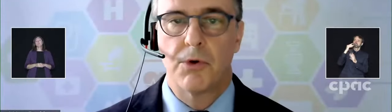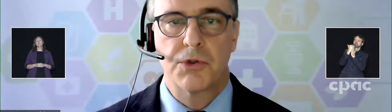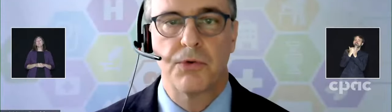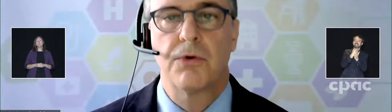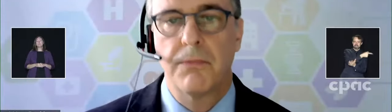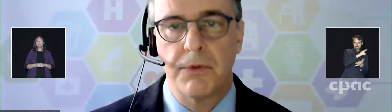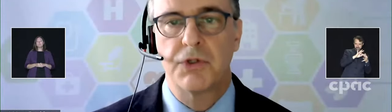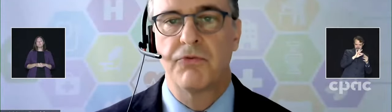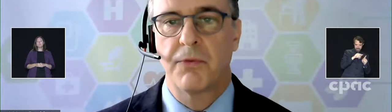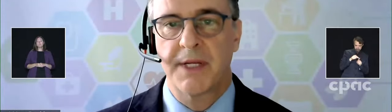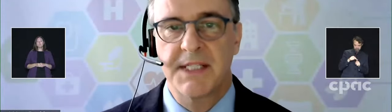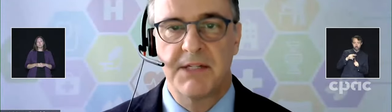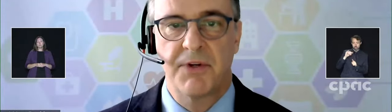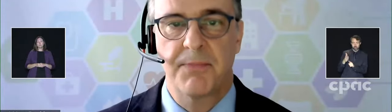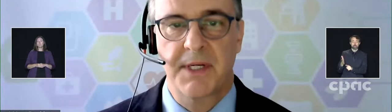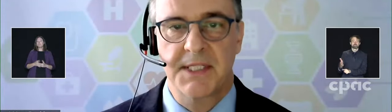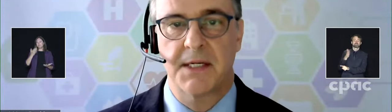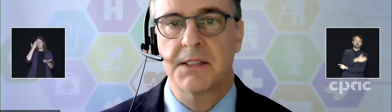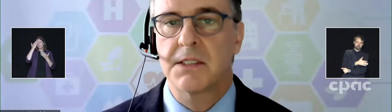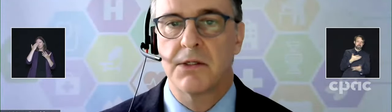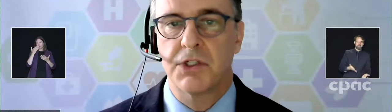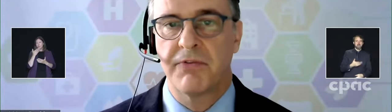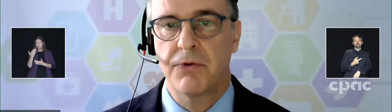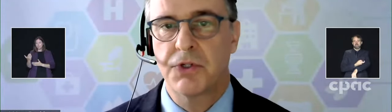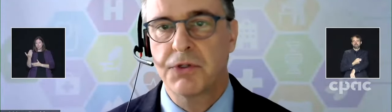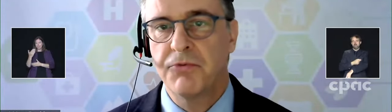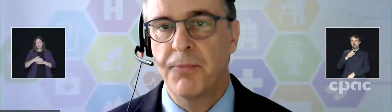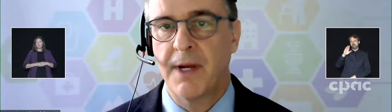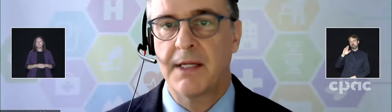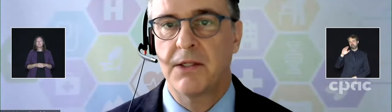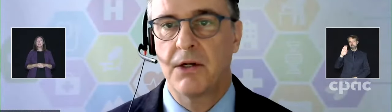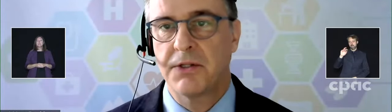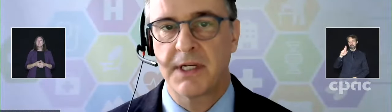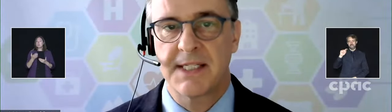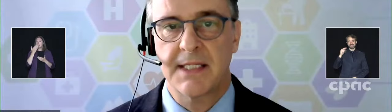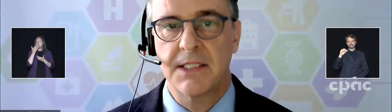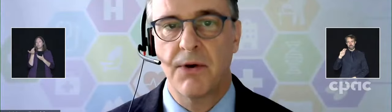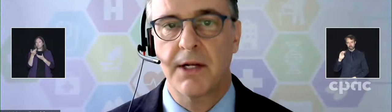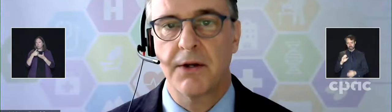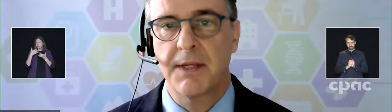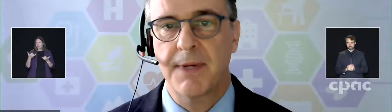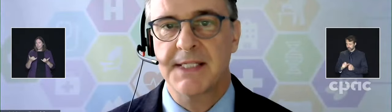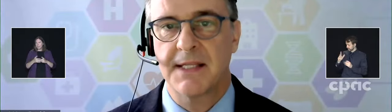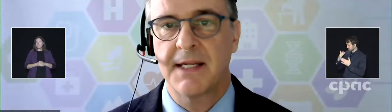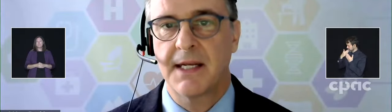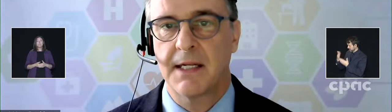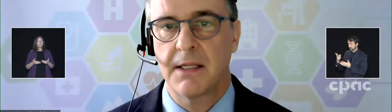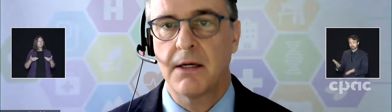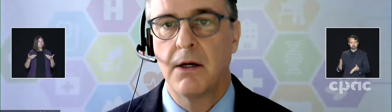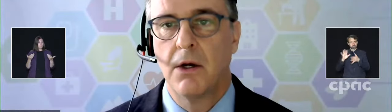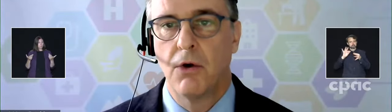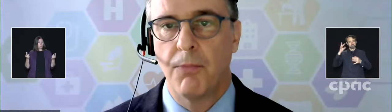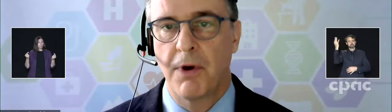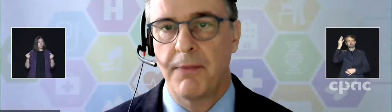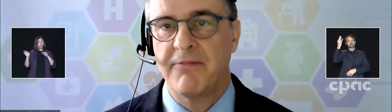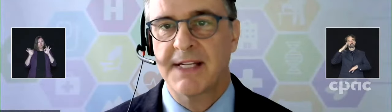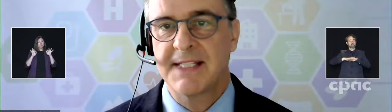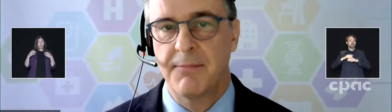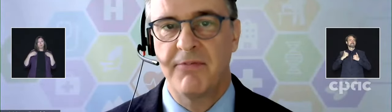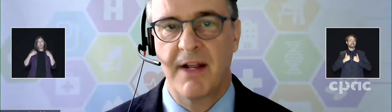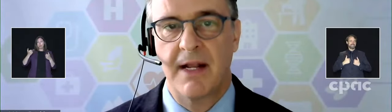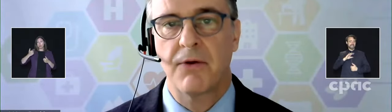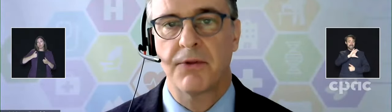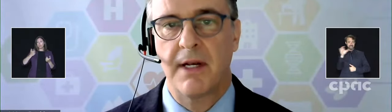Bonjour. Je vous remercie de votre présence. Je vais aujourd'hui vous parler de l'autorisation accordée par Santé Canada au premier vaccin